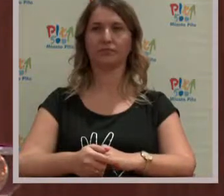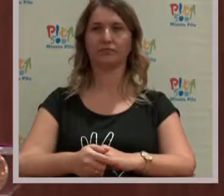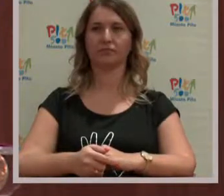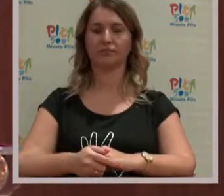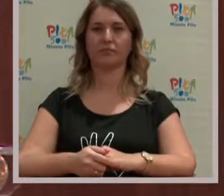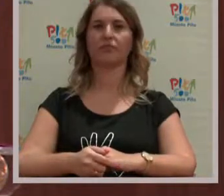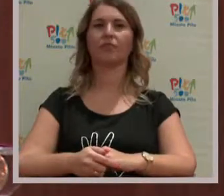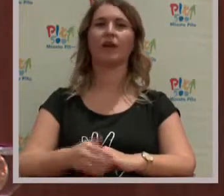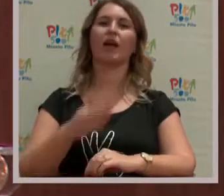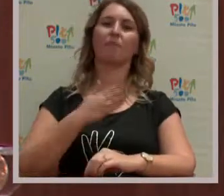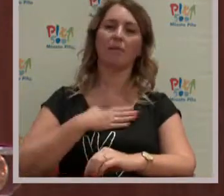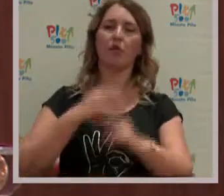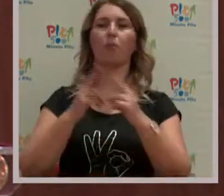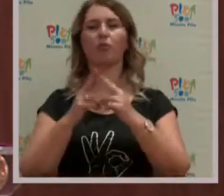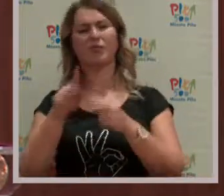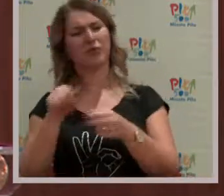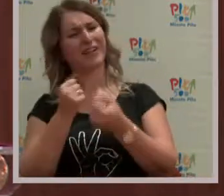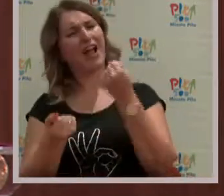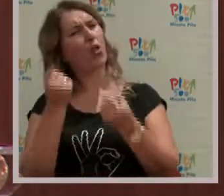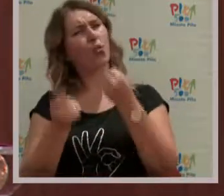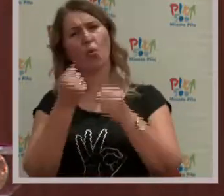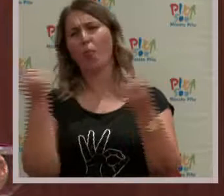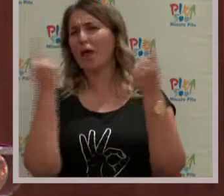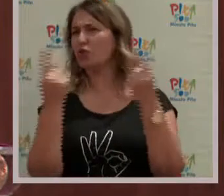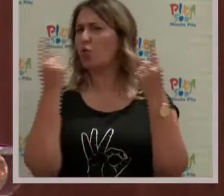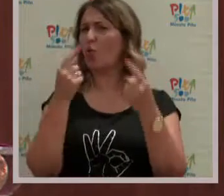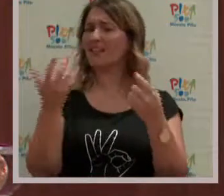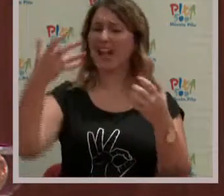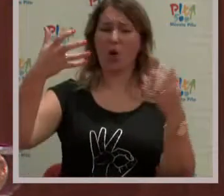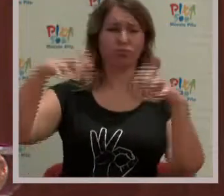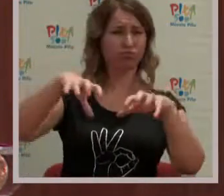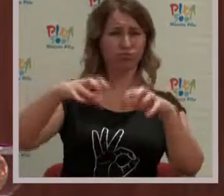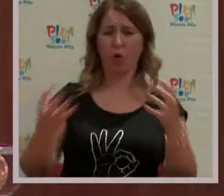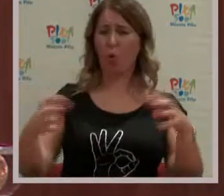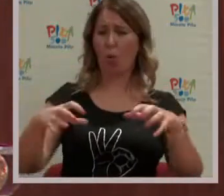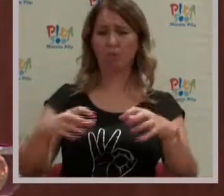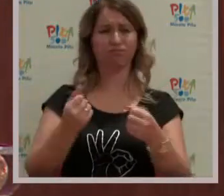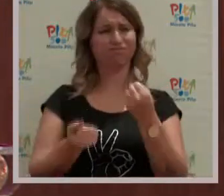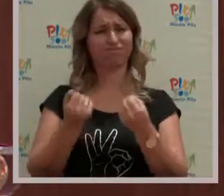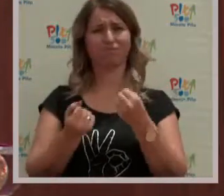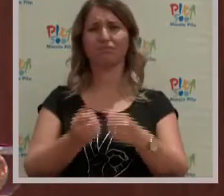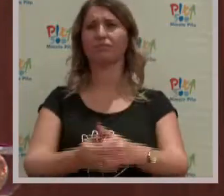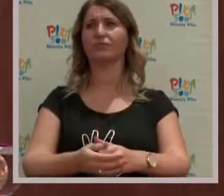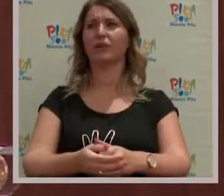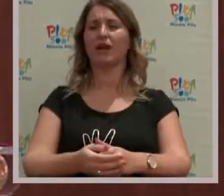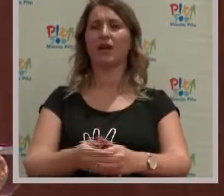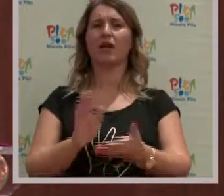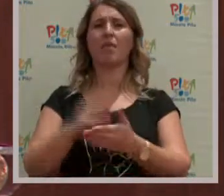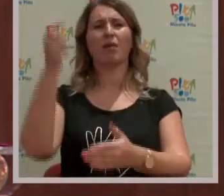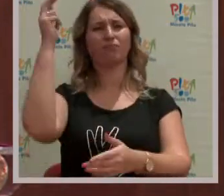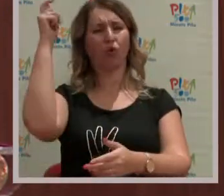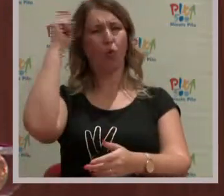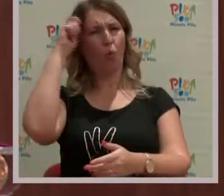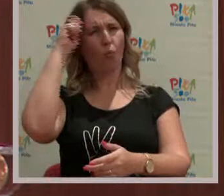trudnej sytuacji klubu, bo klub ma bardzo trudną sytuację, związaną przede wszystkim z kłopotami